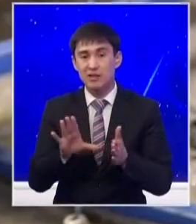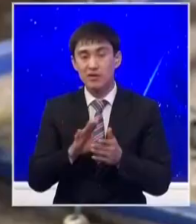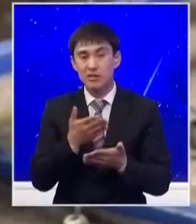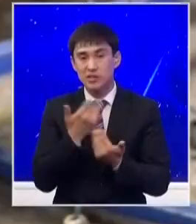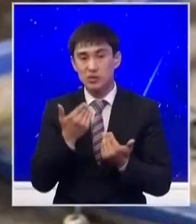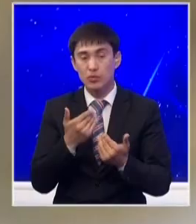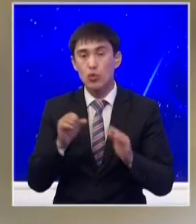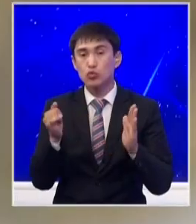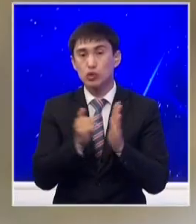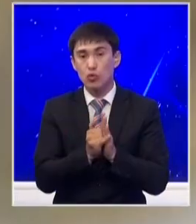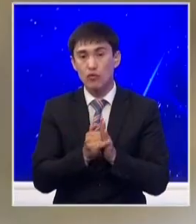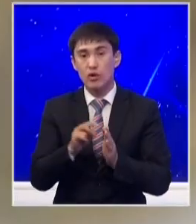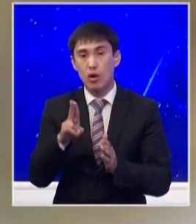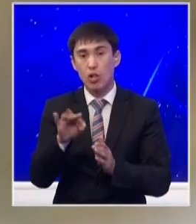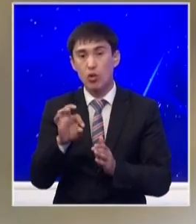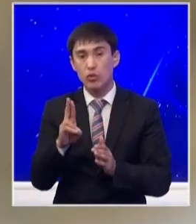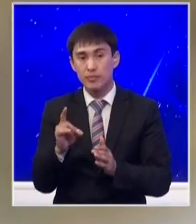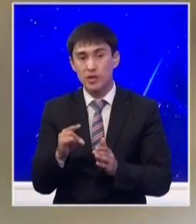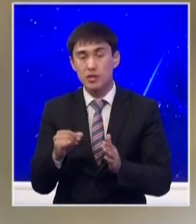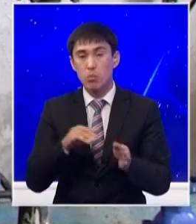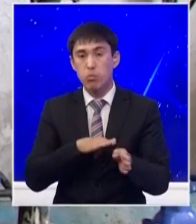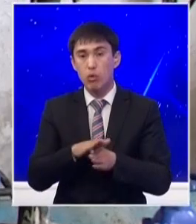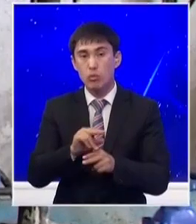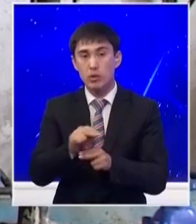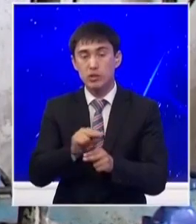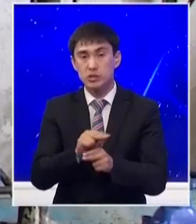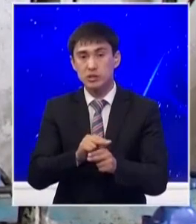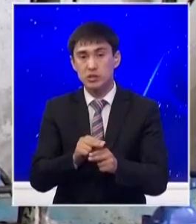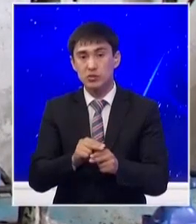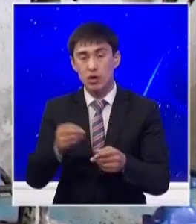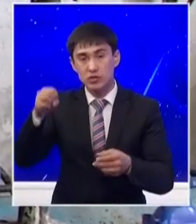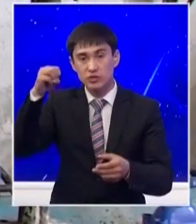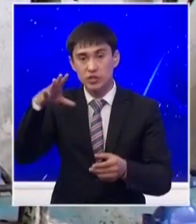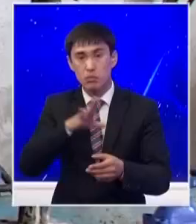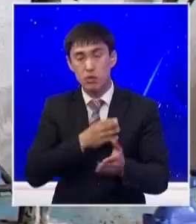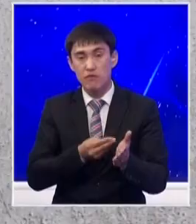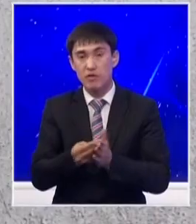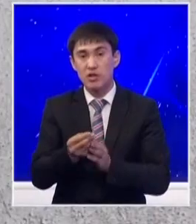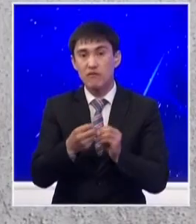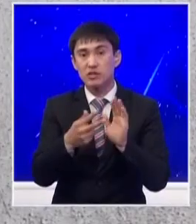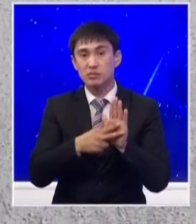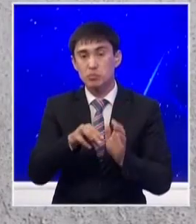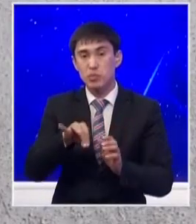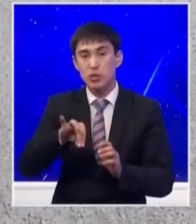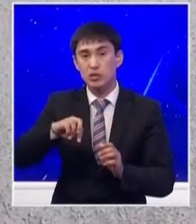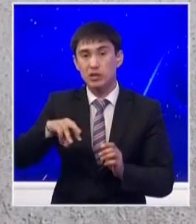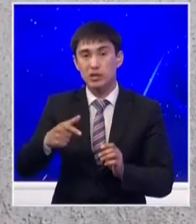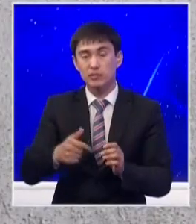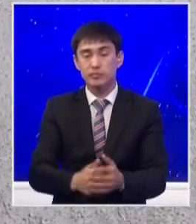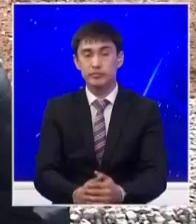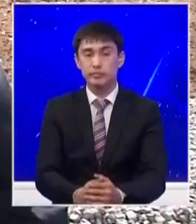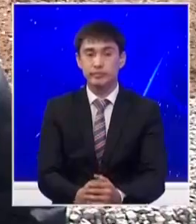электрификация. Лишь установлены колонны. Хотя на полную модернизацию системы освещения было выделено 18 миллионов тенге.